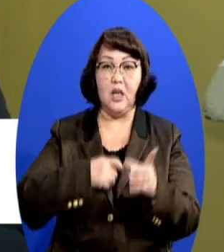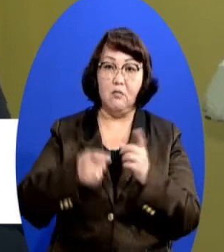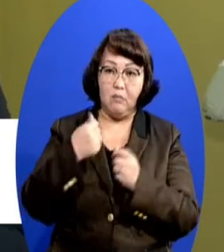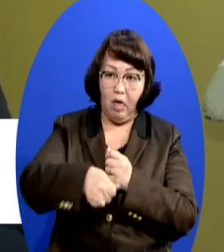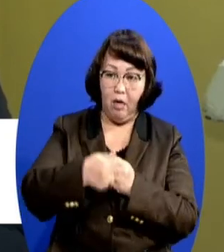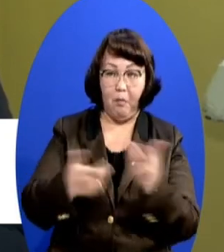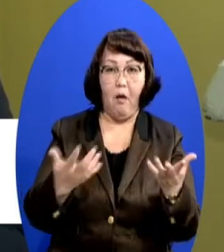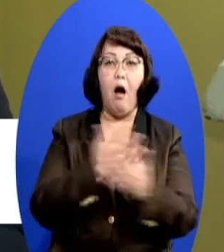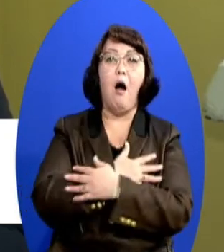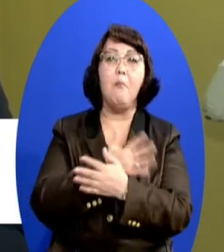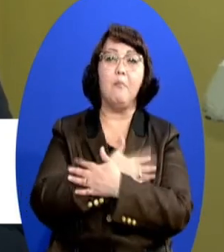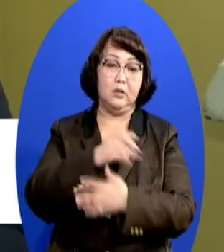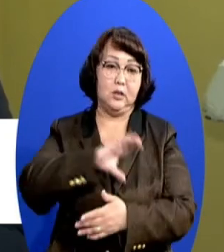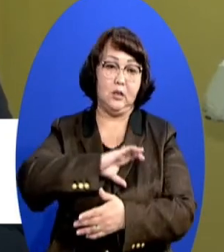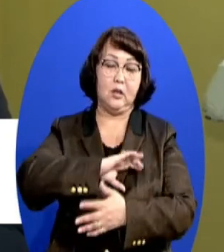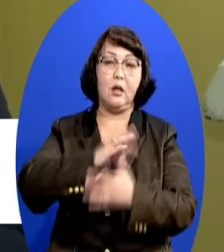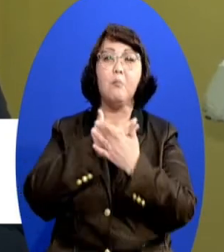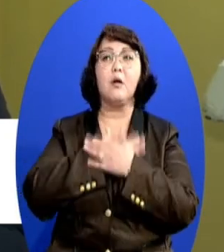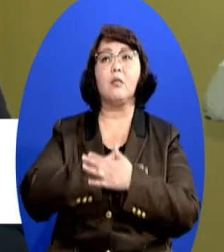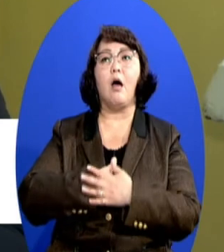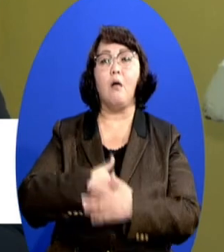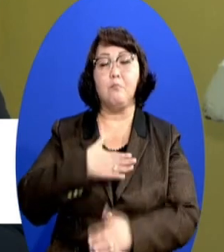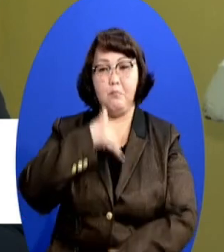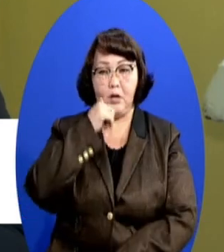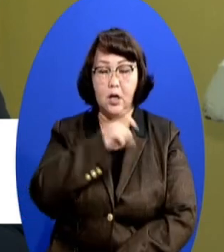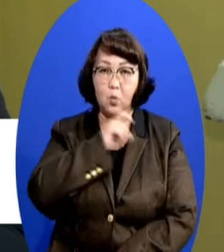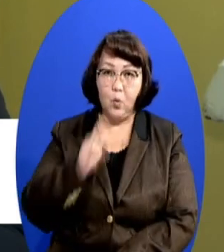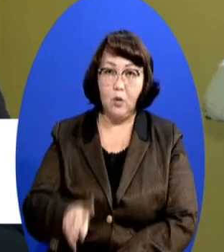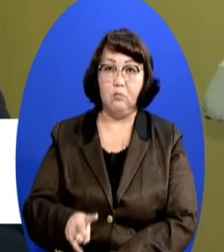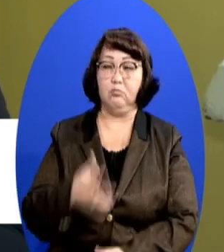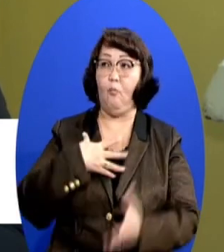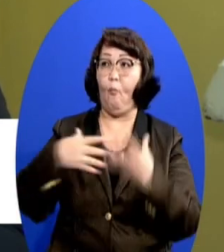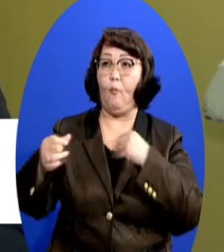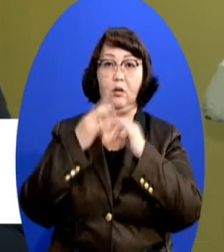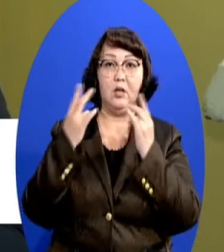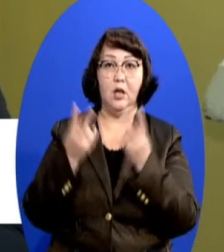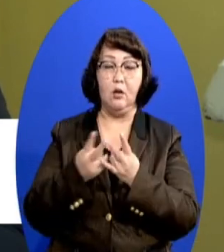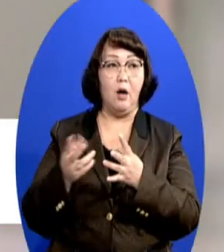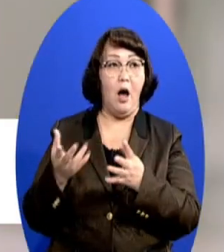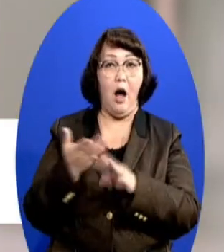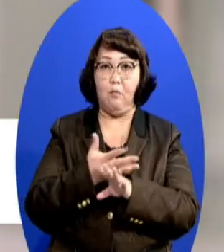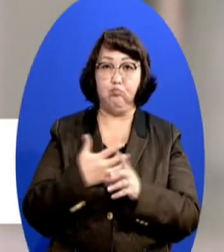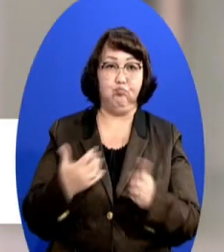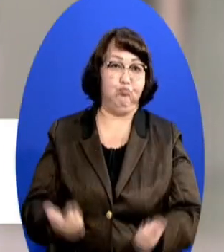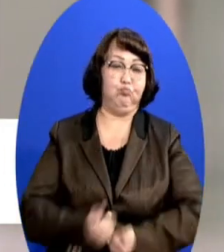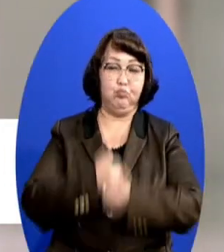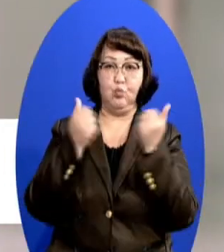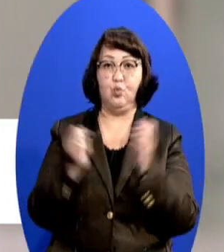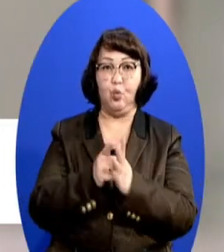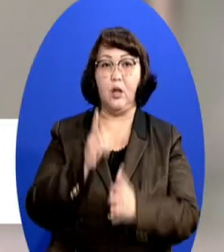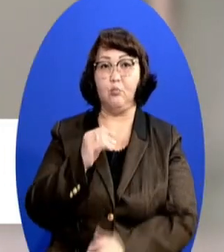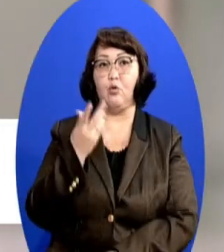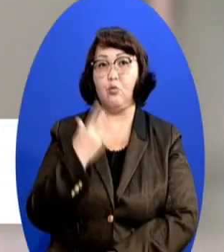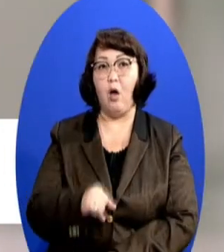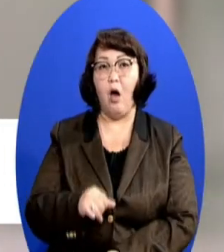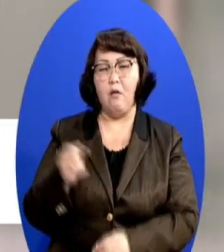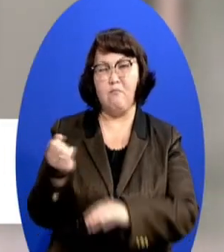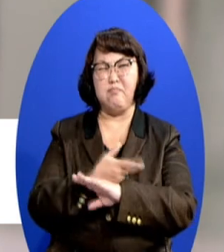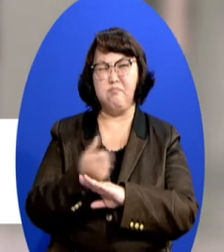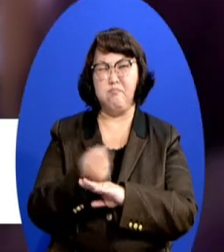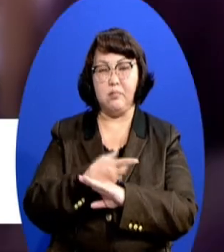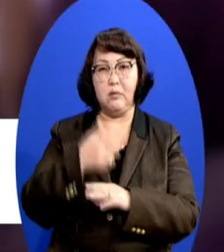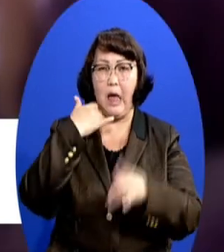ч гэсэн сэтгэл зүйн хувьд ч гэсэн нийгмийн хувьд ч гэсэн тийм ээ маш одоо ач холбогдолтой. Түргэн тусламжийн дуудлага